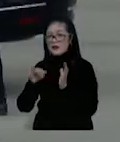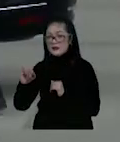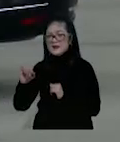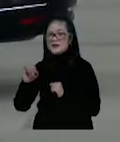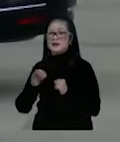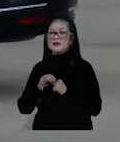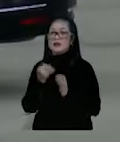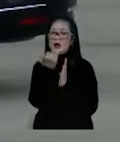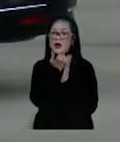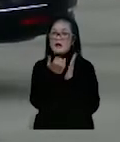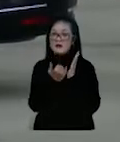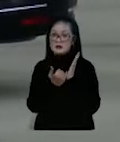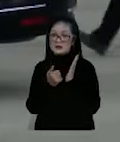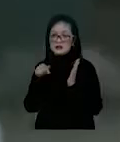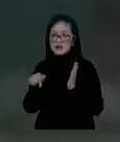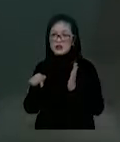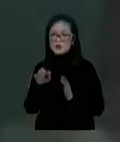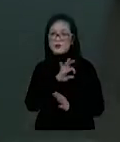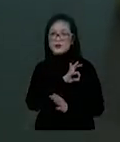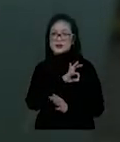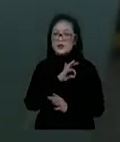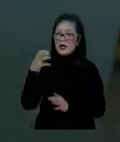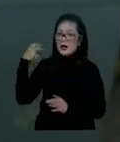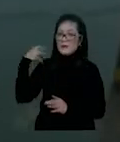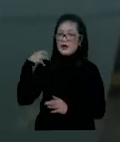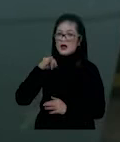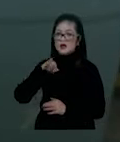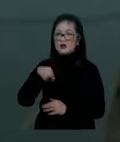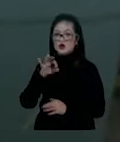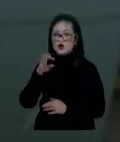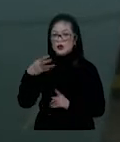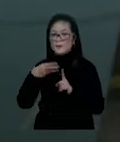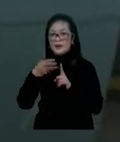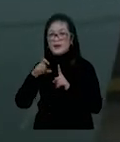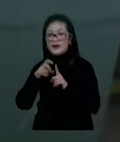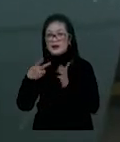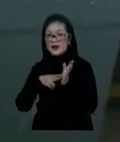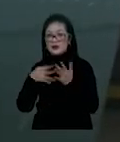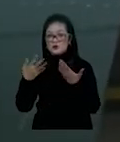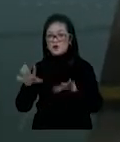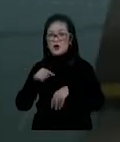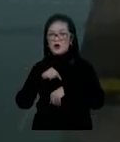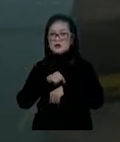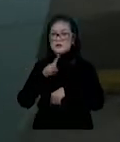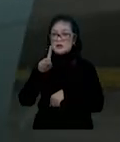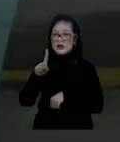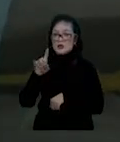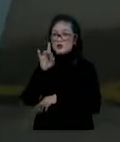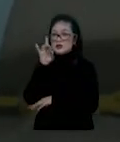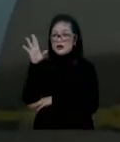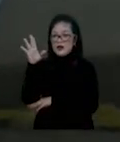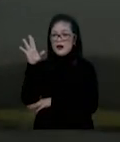Daftar ini juga disusul Presiden Amerika Serikat Joe Biden yang pulang setelah G20 rampung sekitar pukul 1:11 waktu Indonesia Tengah.